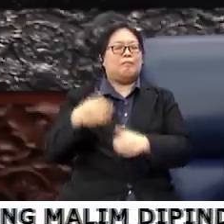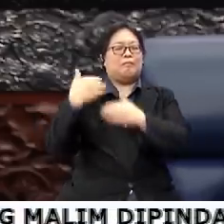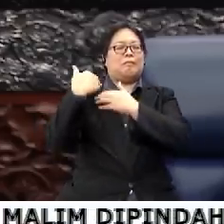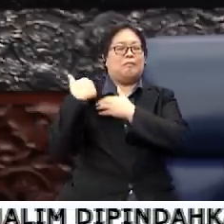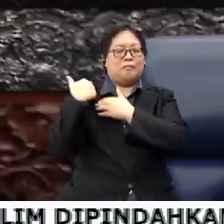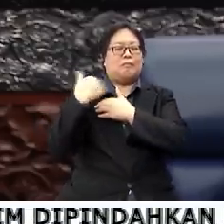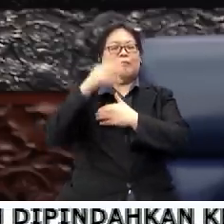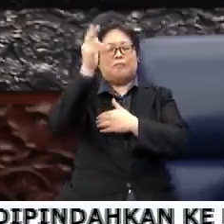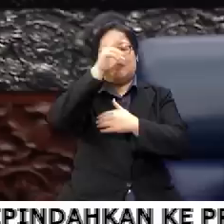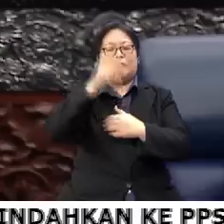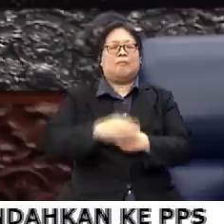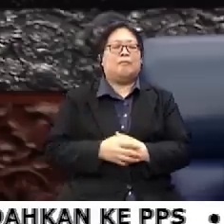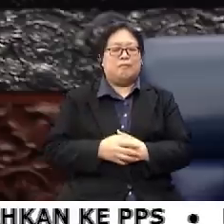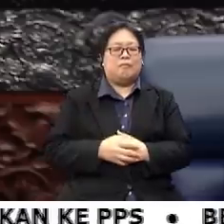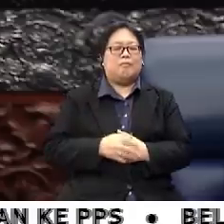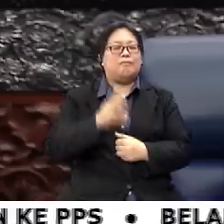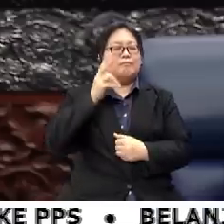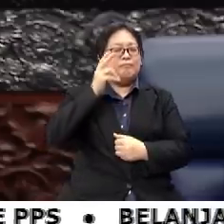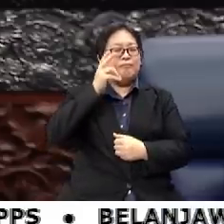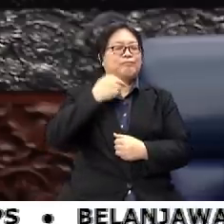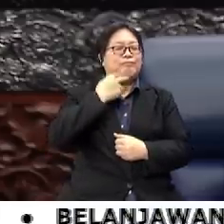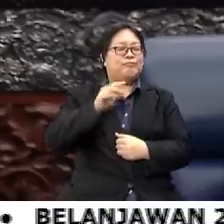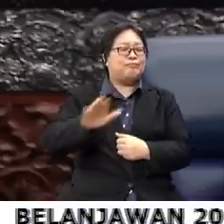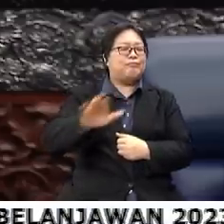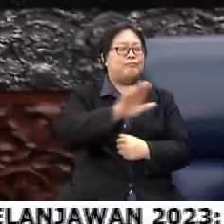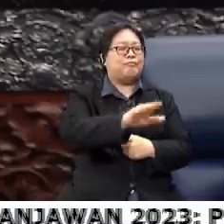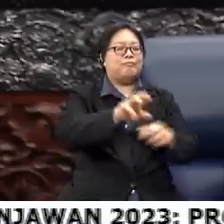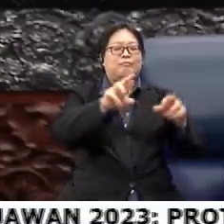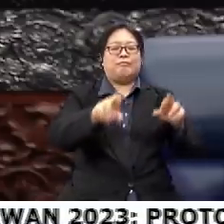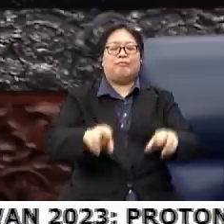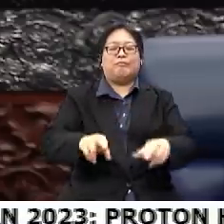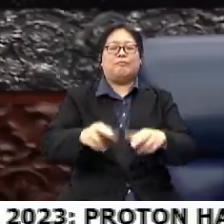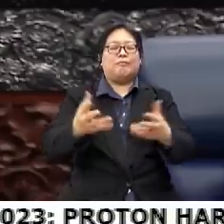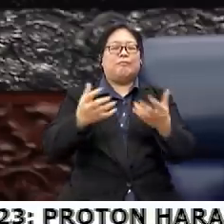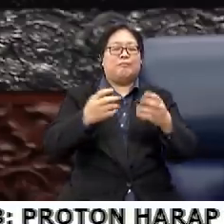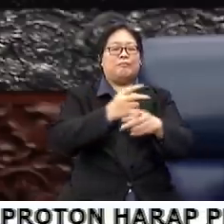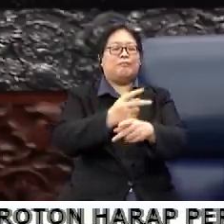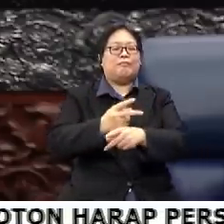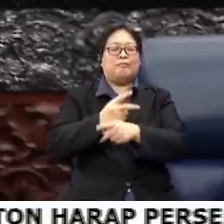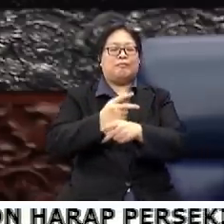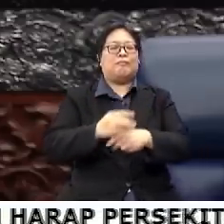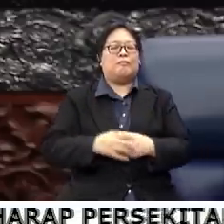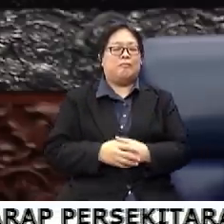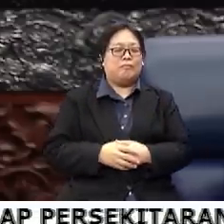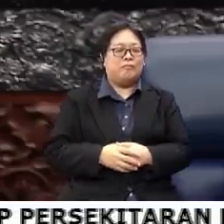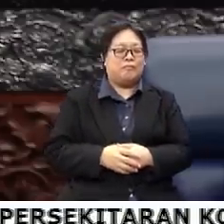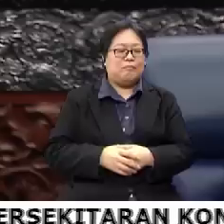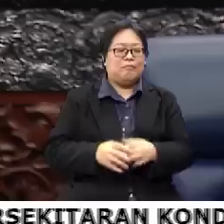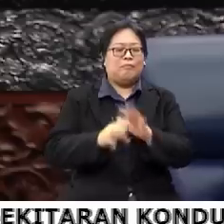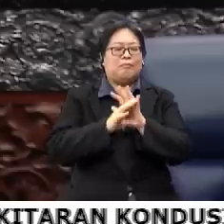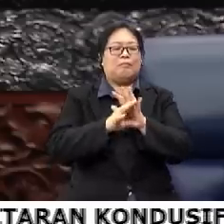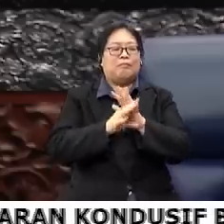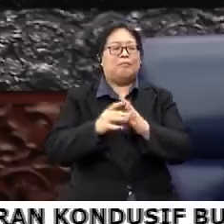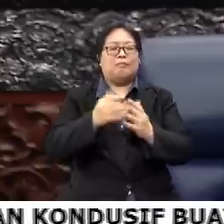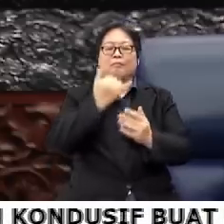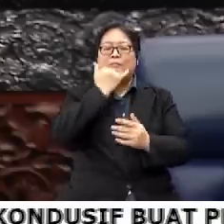hakiki kerajaan. Dengarlah suara rakyat yang mahukan pembelaan. Misalnya apalah